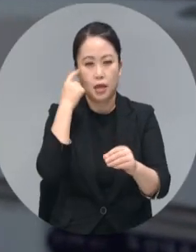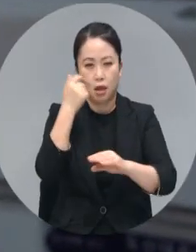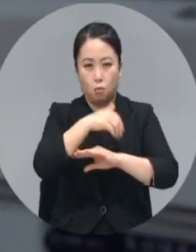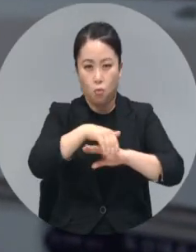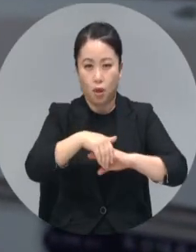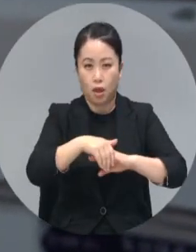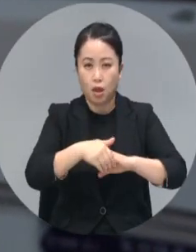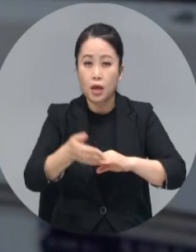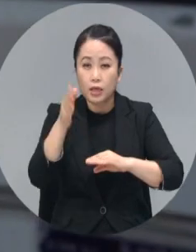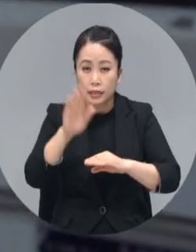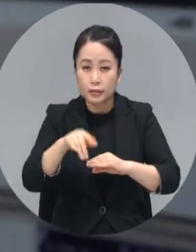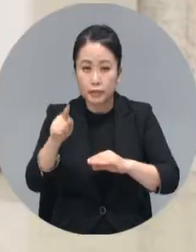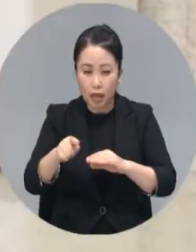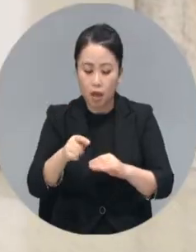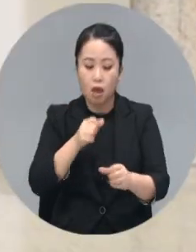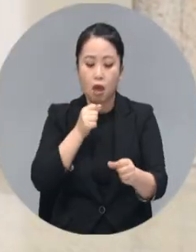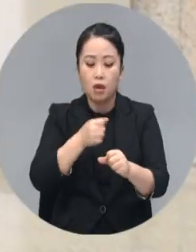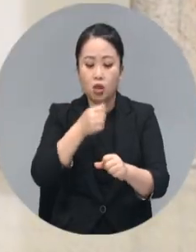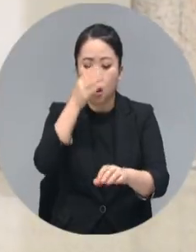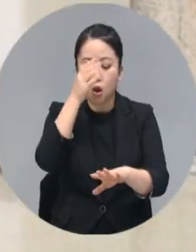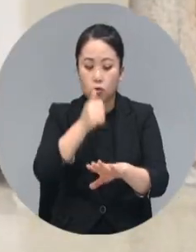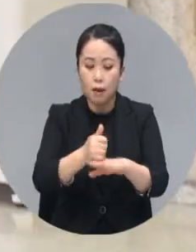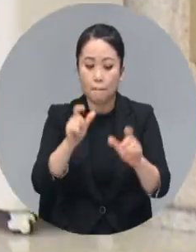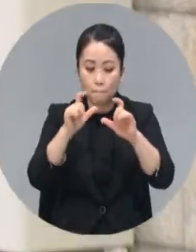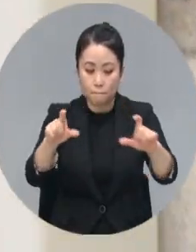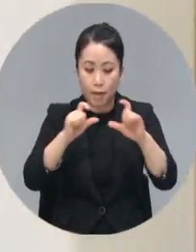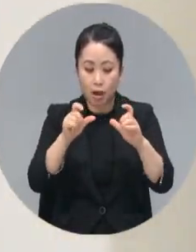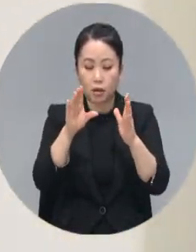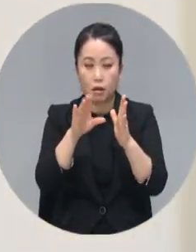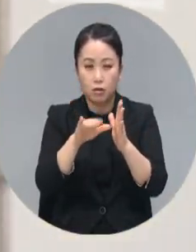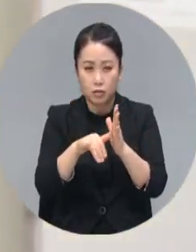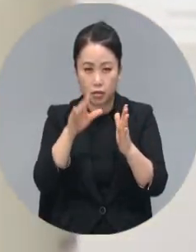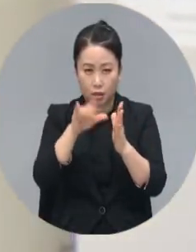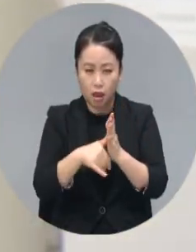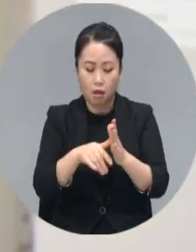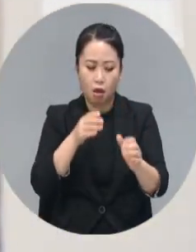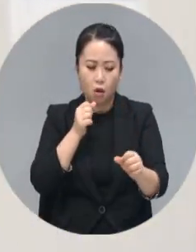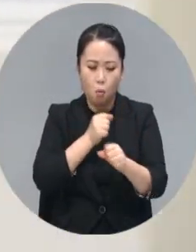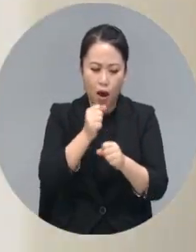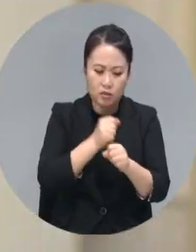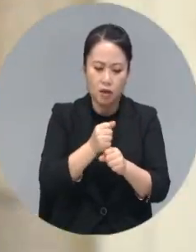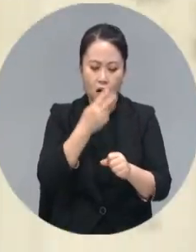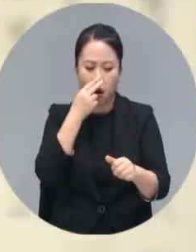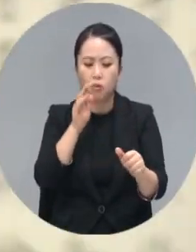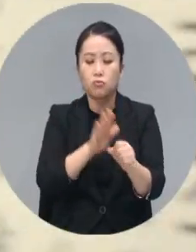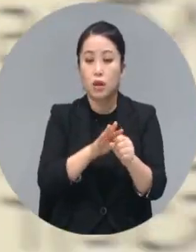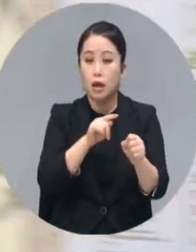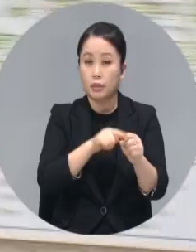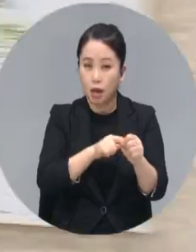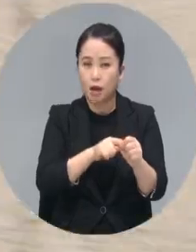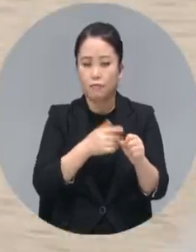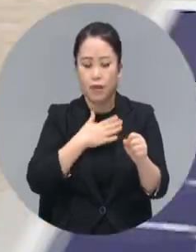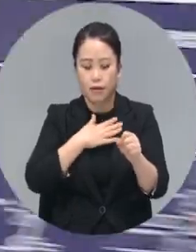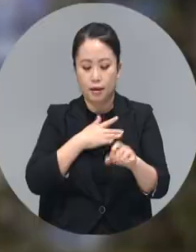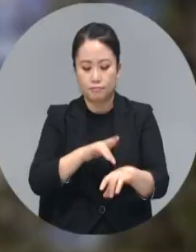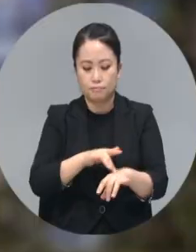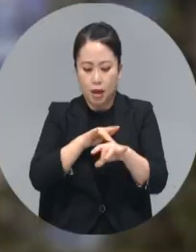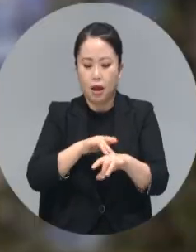대해 황당하고 억울하다, 역할을 끝내고 사라졌다 생각해달라는 내용의 음성 메시지를 남기기도